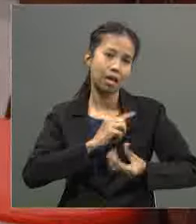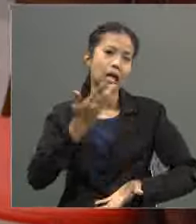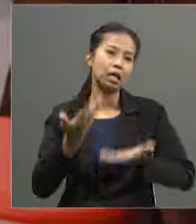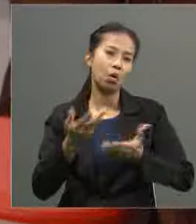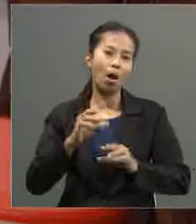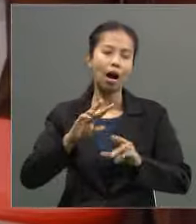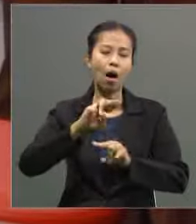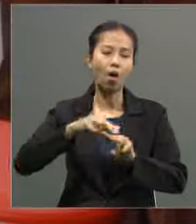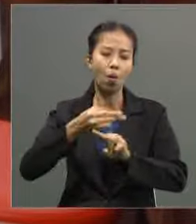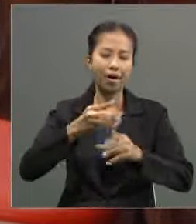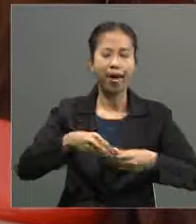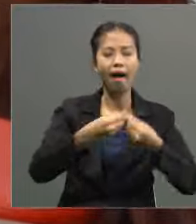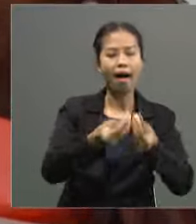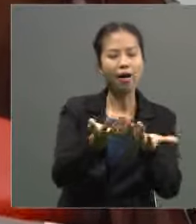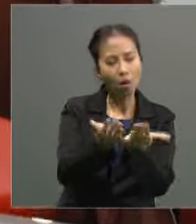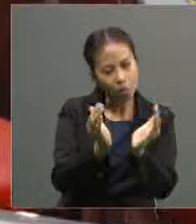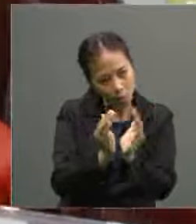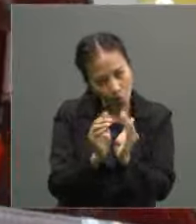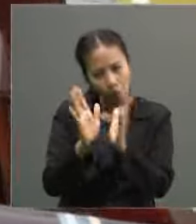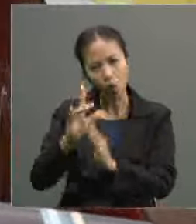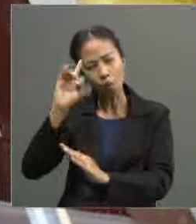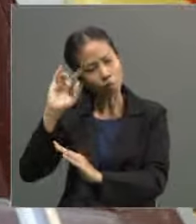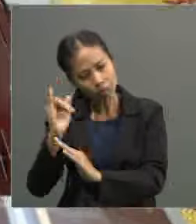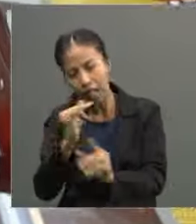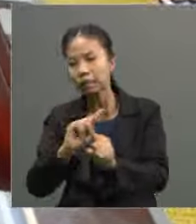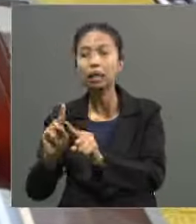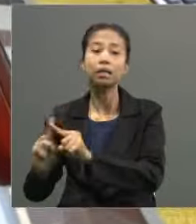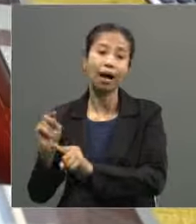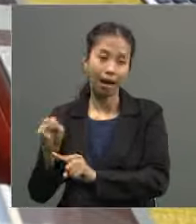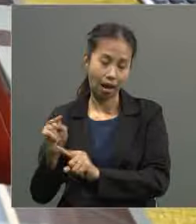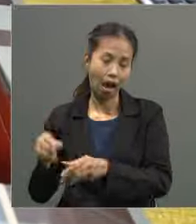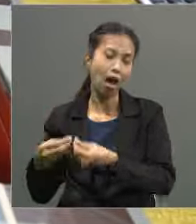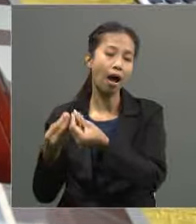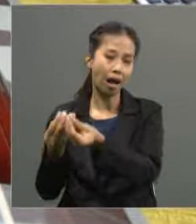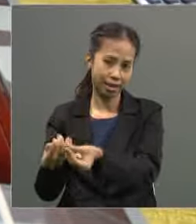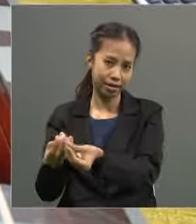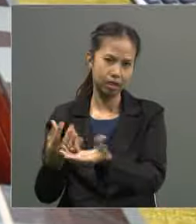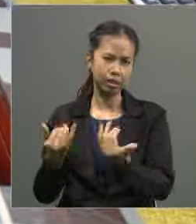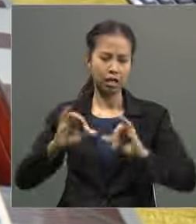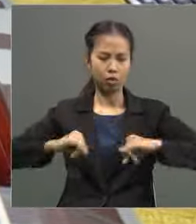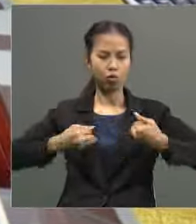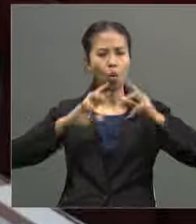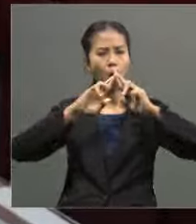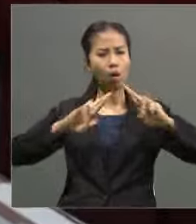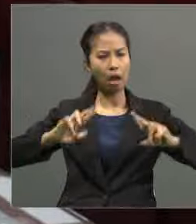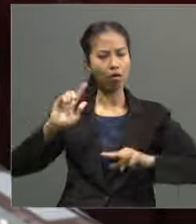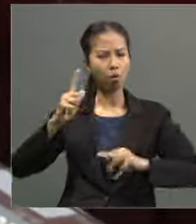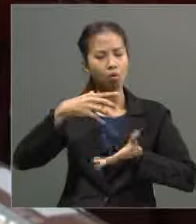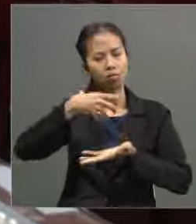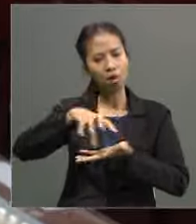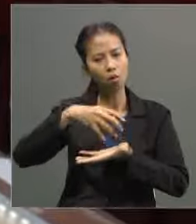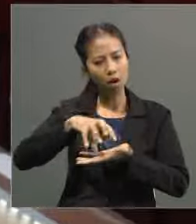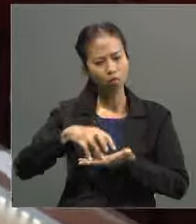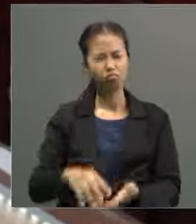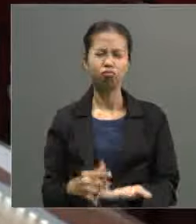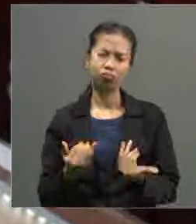ด้วยนะครับในช่วงศการตรวจจีนให้กับคนในครอบครัวคนที่รักแต่ว่าเจ้าของร้านทองที่หาดใหญ่บอกแบบนี้ครับว่าค่อน